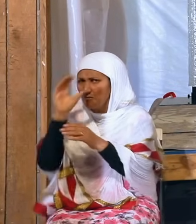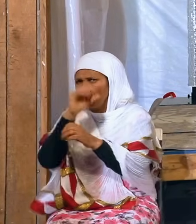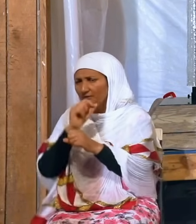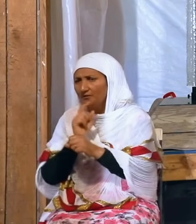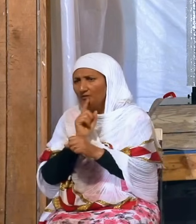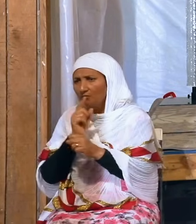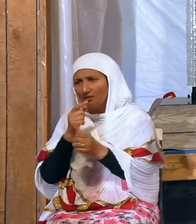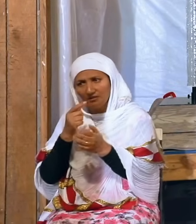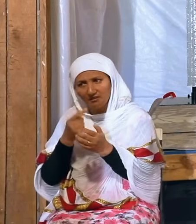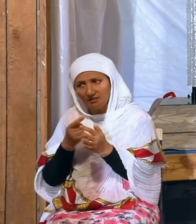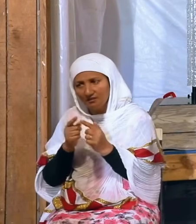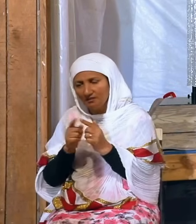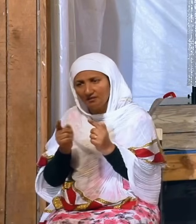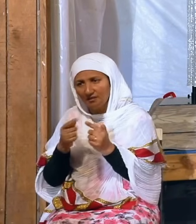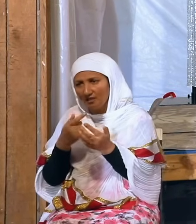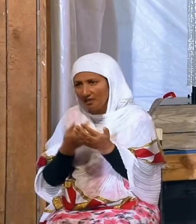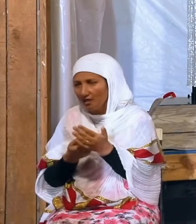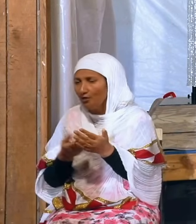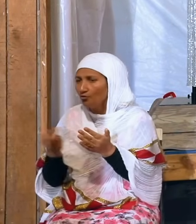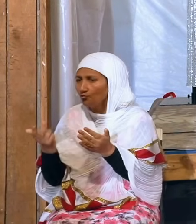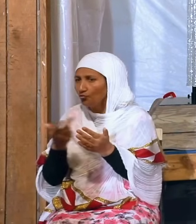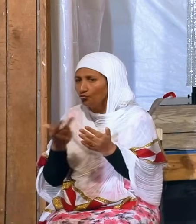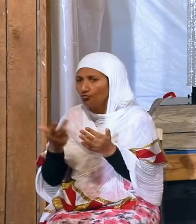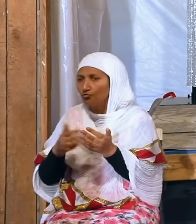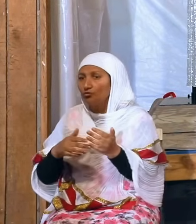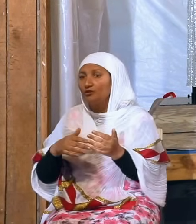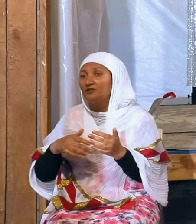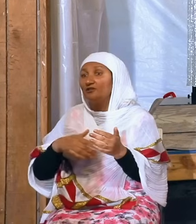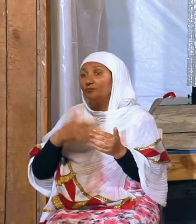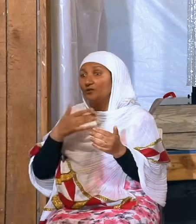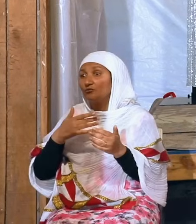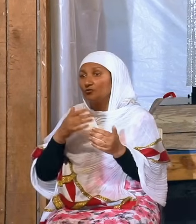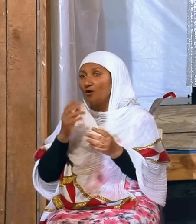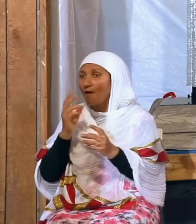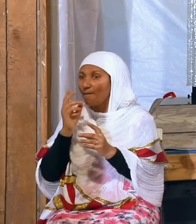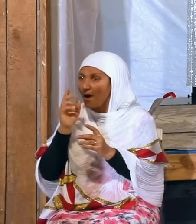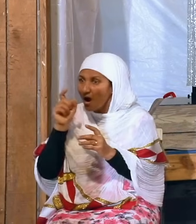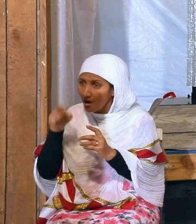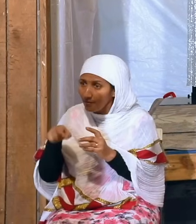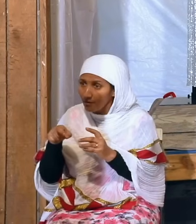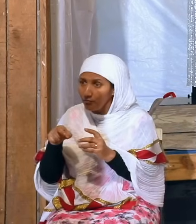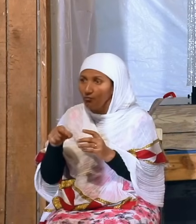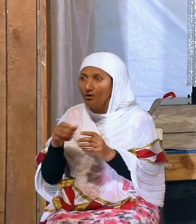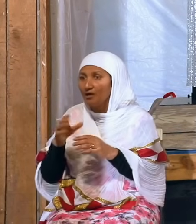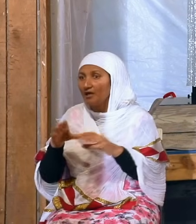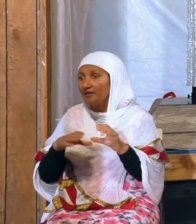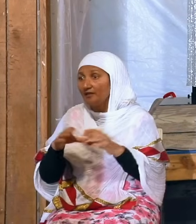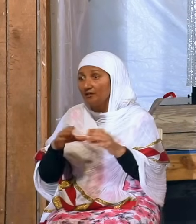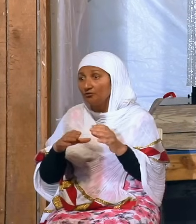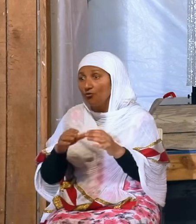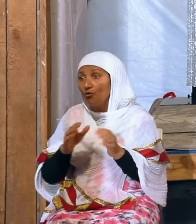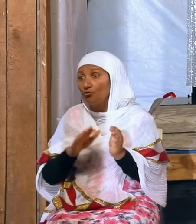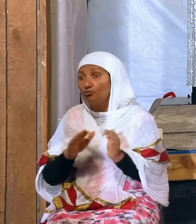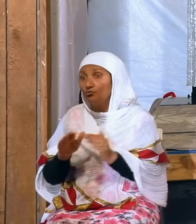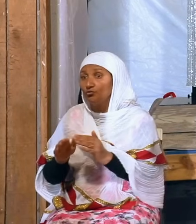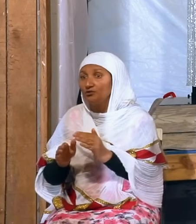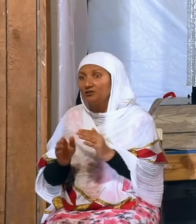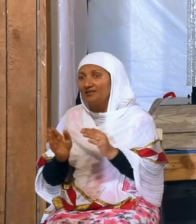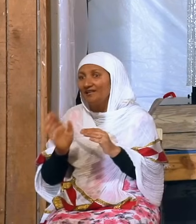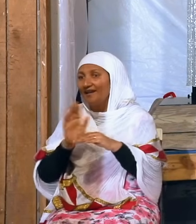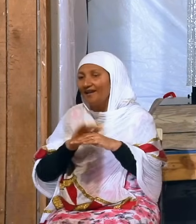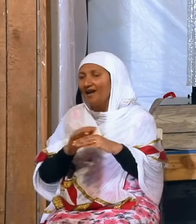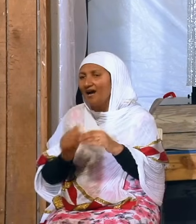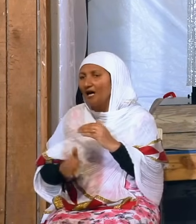እንዲ ይሄ በጣም ሶስቱ ስሜቶች በአግባቡ ካላስተናገርናቸው ልጆቹን አደገኛ ውጤት ውስጥ ሊከቷቸው